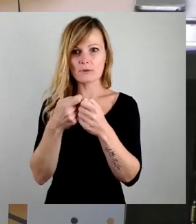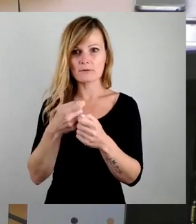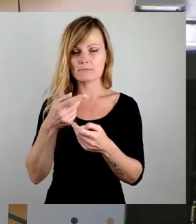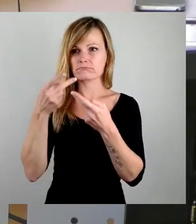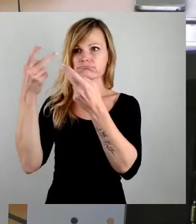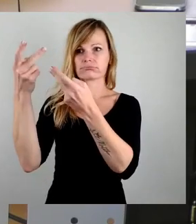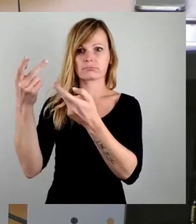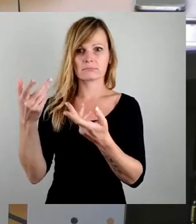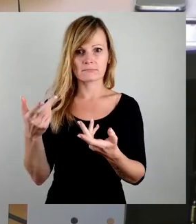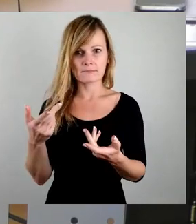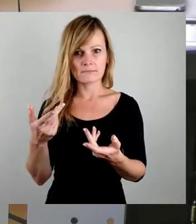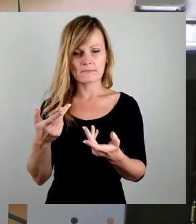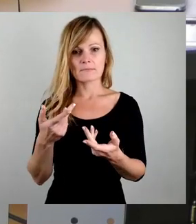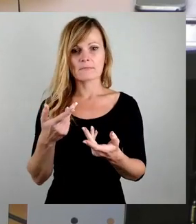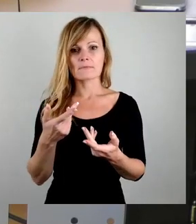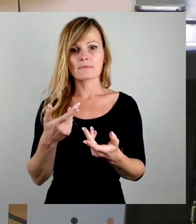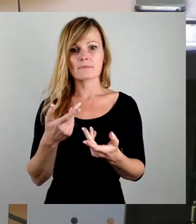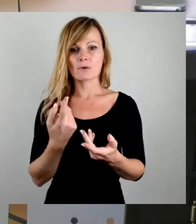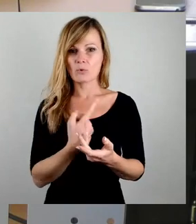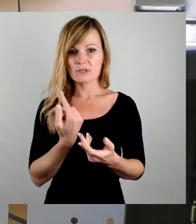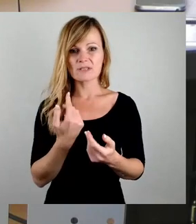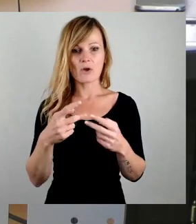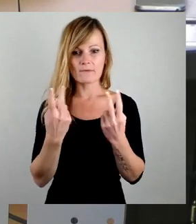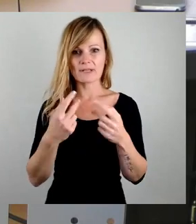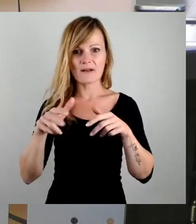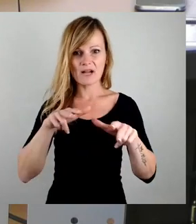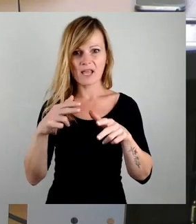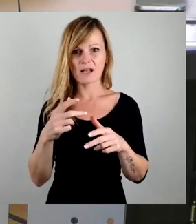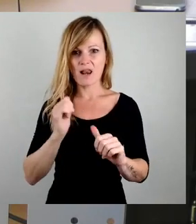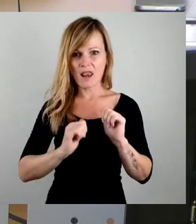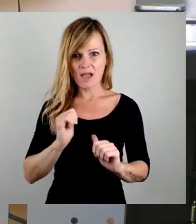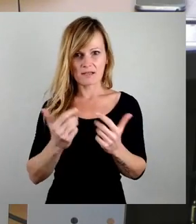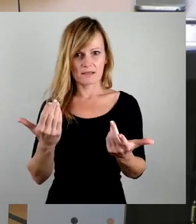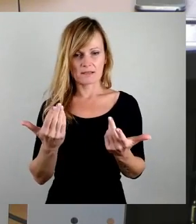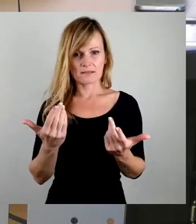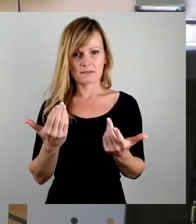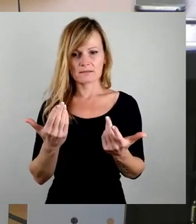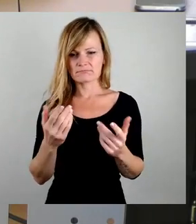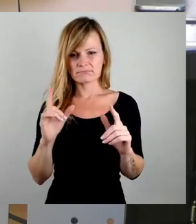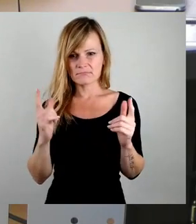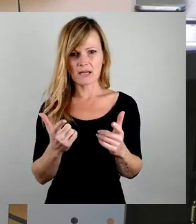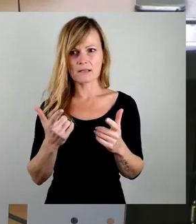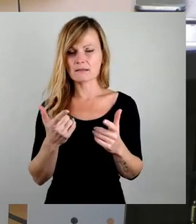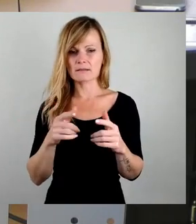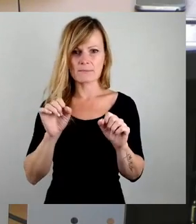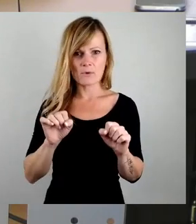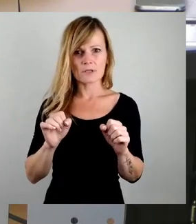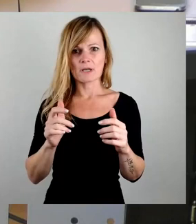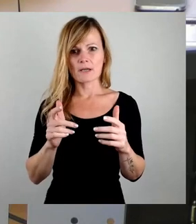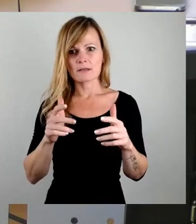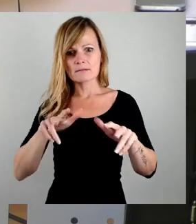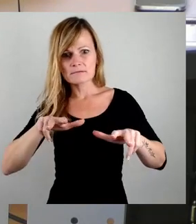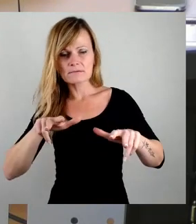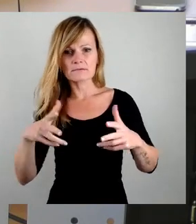Kosten unseres öffentlichen Verkehrs hier. Wir haben kaum noch Spielraum. Und das muss von allen öffentlich gesagt